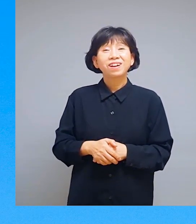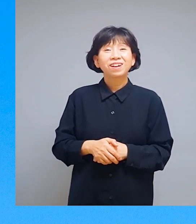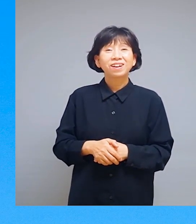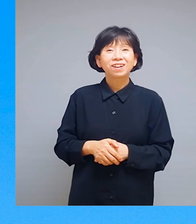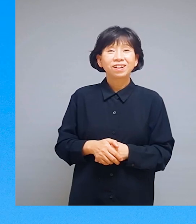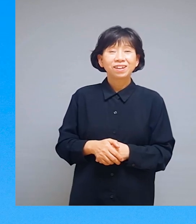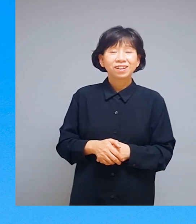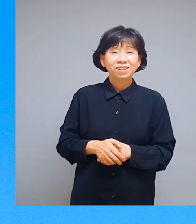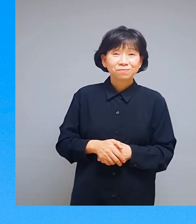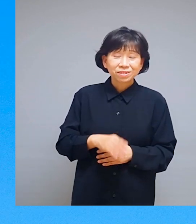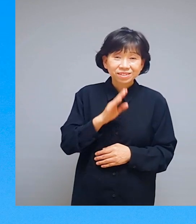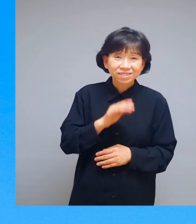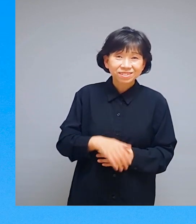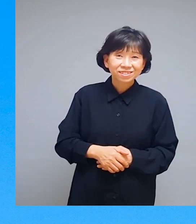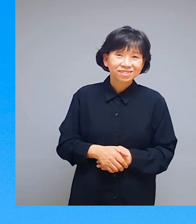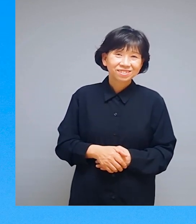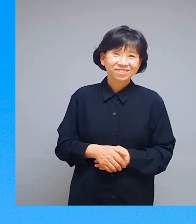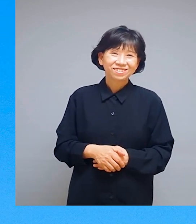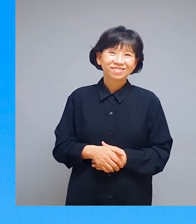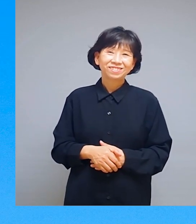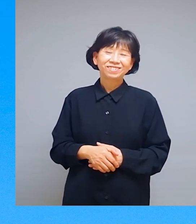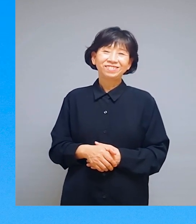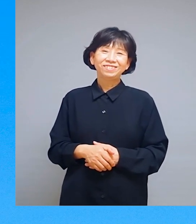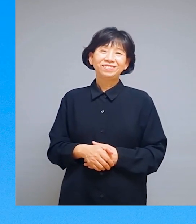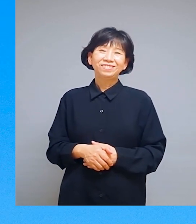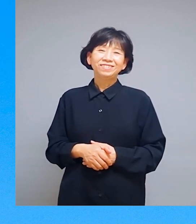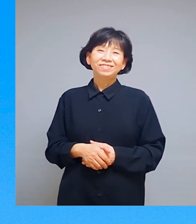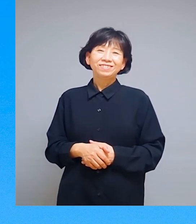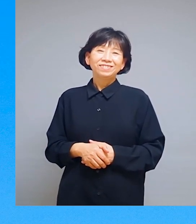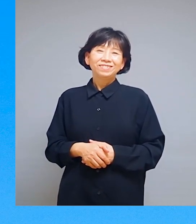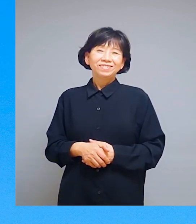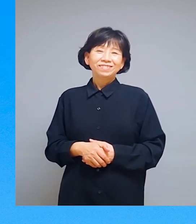여러분, 그게 틀렸다는 게 아니에요.